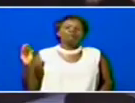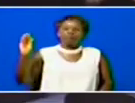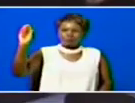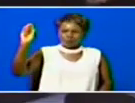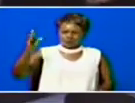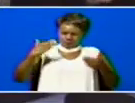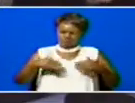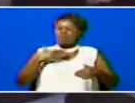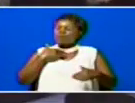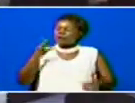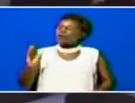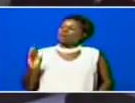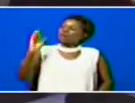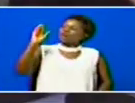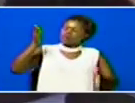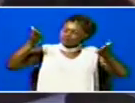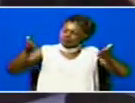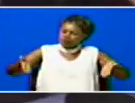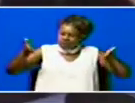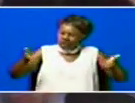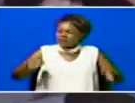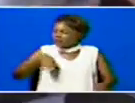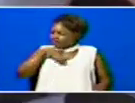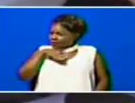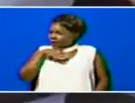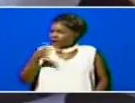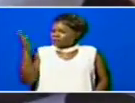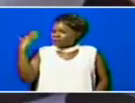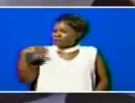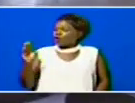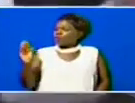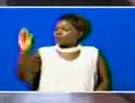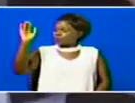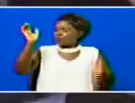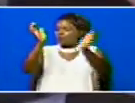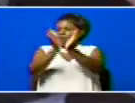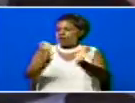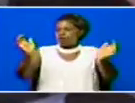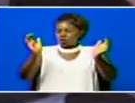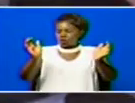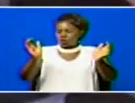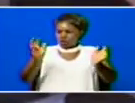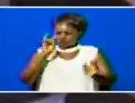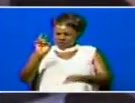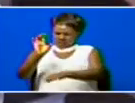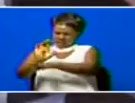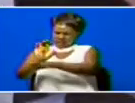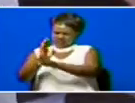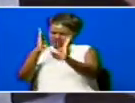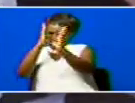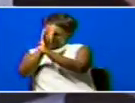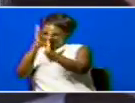Hapa watu wanataka tuapishe leo. Raila niambia alikuwa anaapishwa pale Bondo, hata ukimwona kwa kanisa